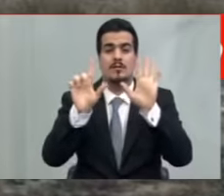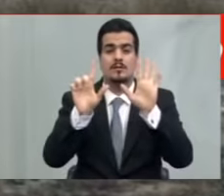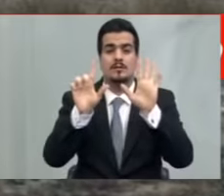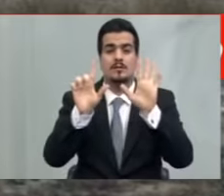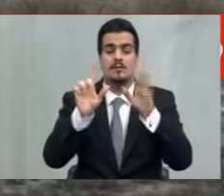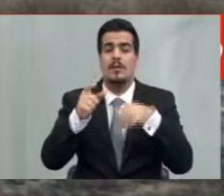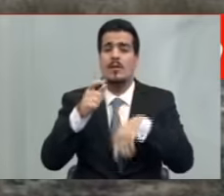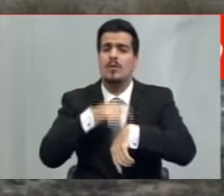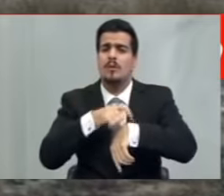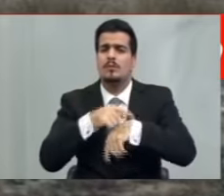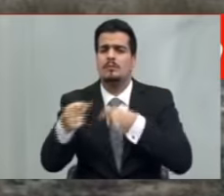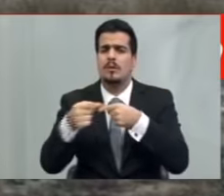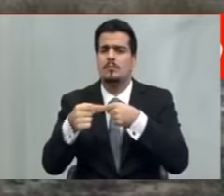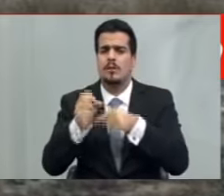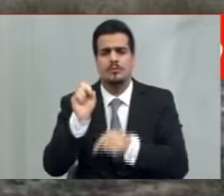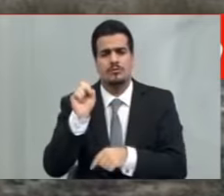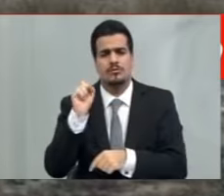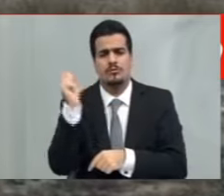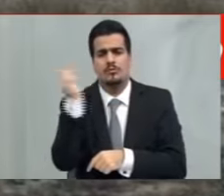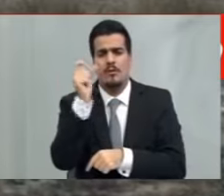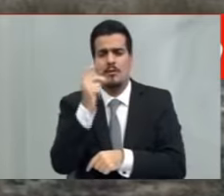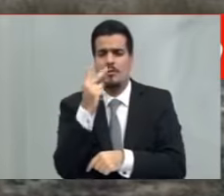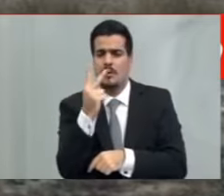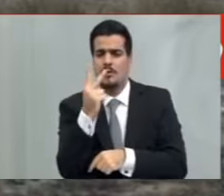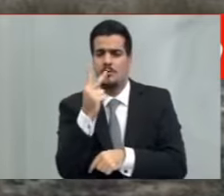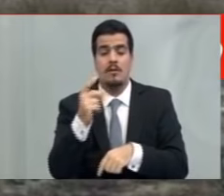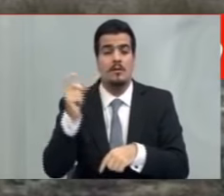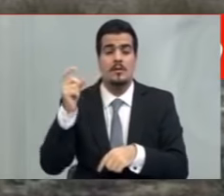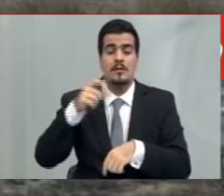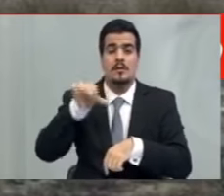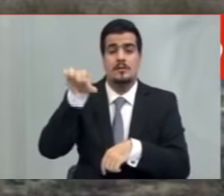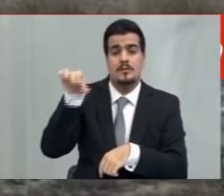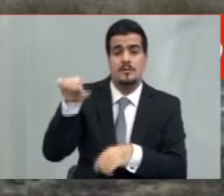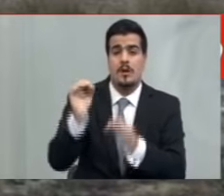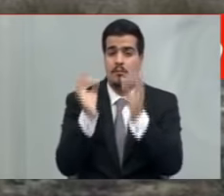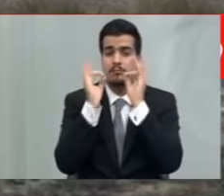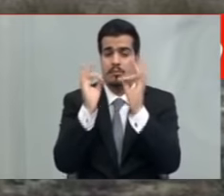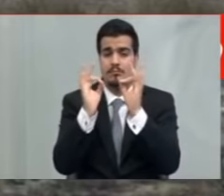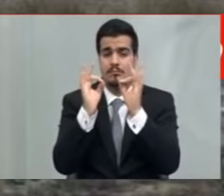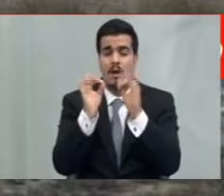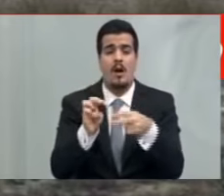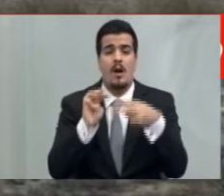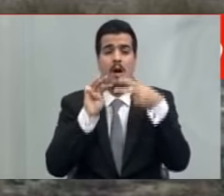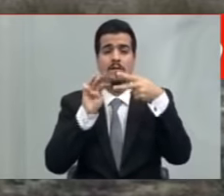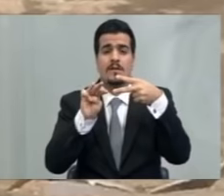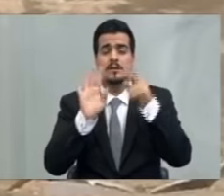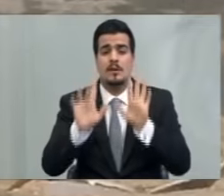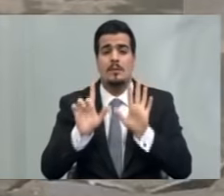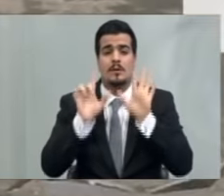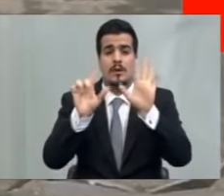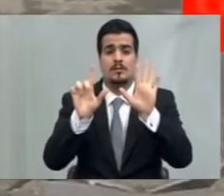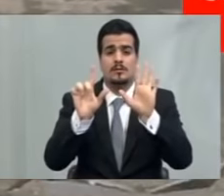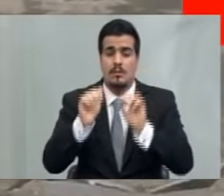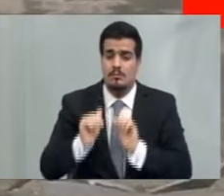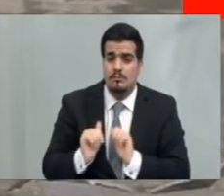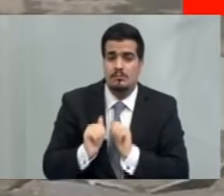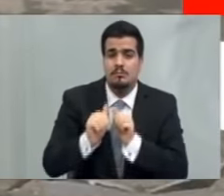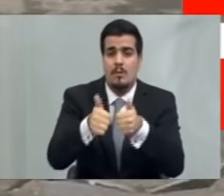فترة أقل من شهر. في 19 من شباط عام 2017